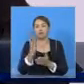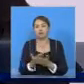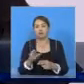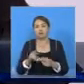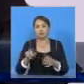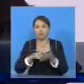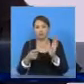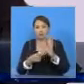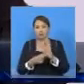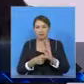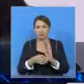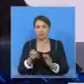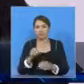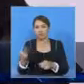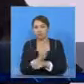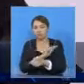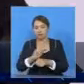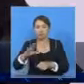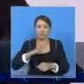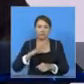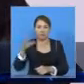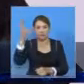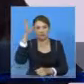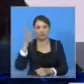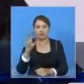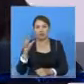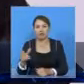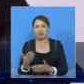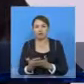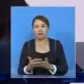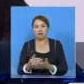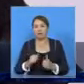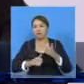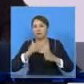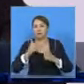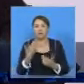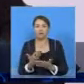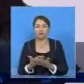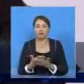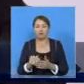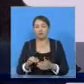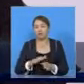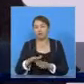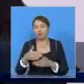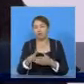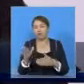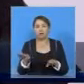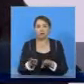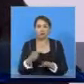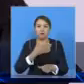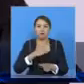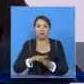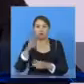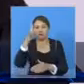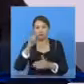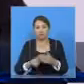осындай кабинеттен тәлім тәрбие алған біздің білім алушыларымыздың бойында батыл да парасатты тұлға болып қалыптасатына біз